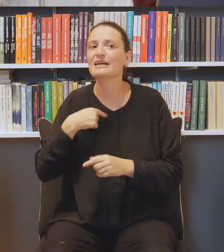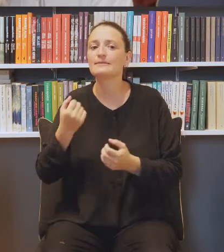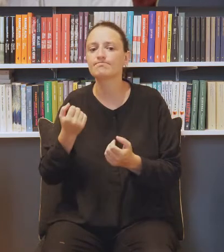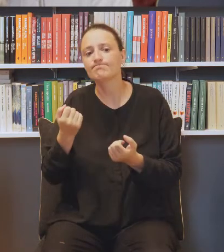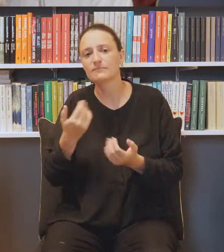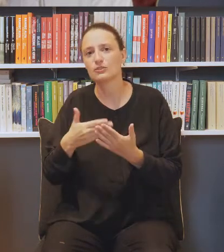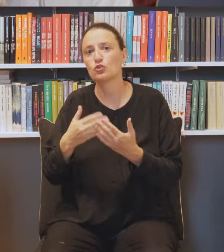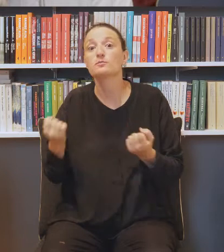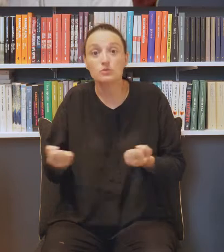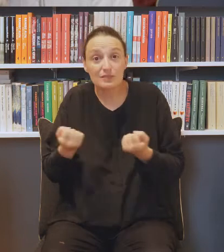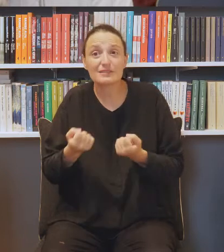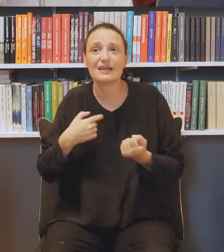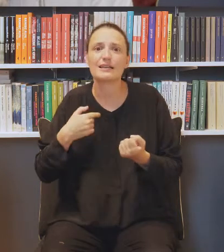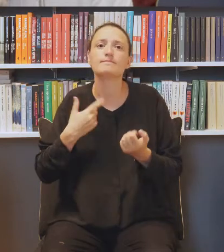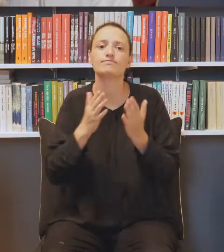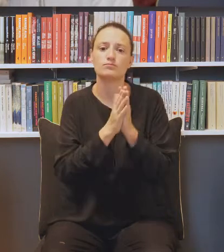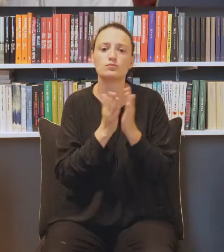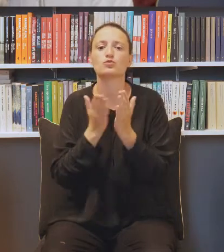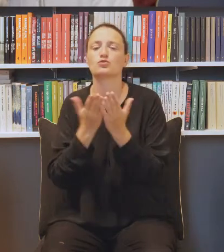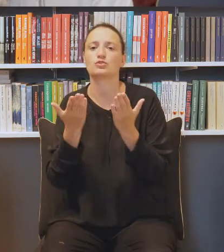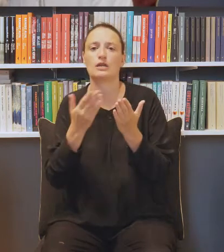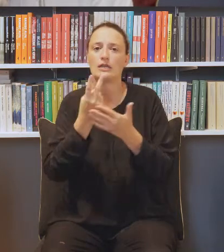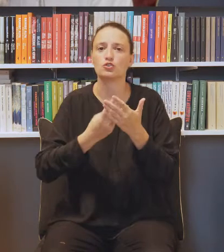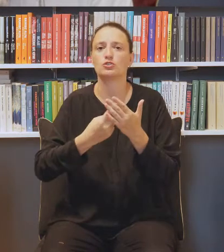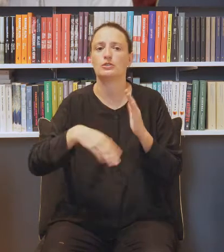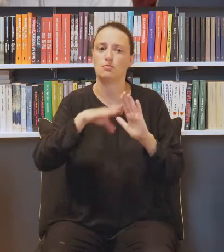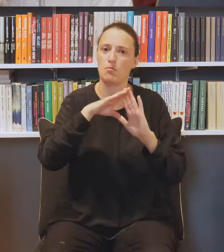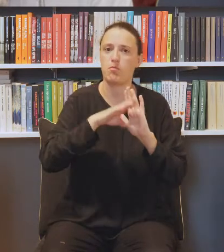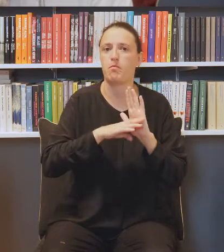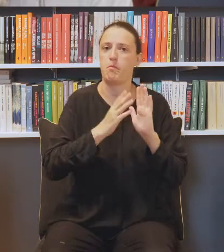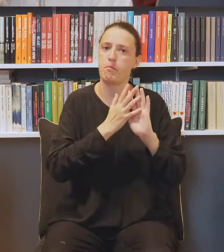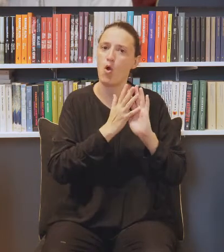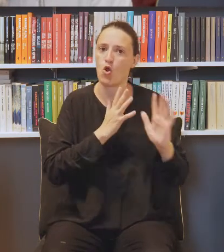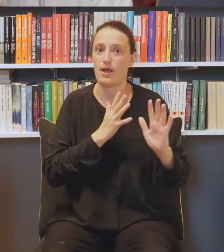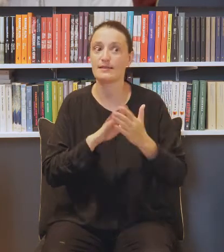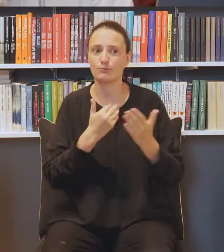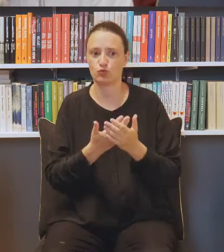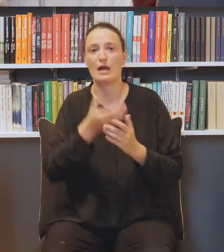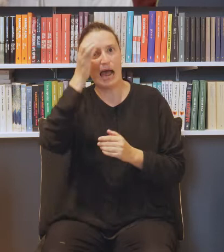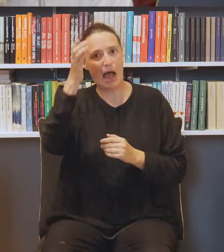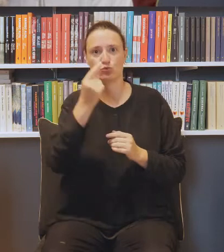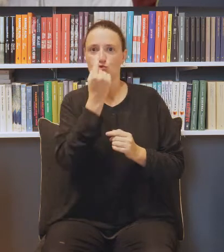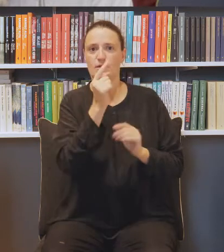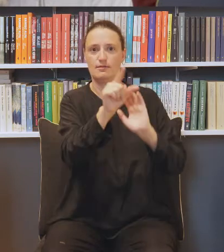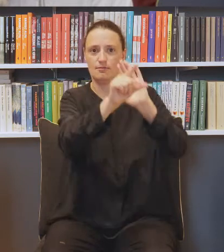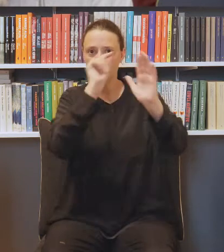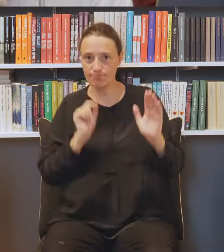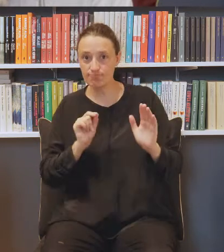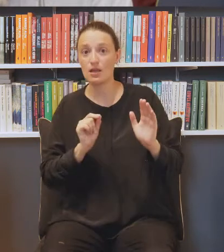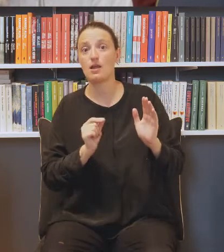czytać teraz tak bardziej metodycznie, czyli tak jak czytam jakiegoś autora, to próbuję czytać kilka książek, nie tak, że tylko